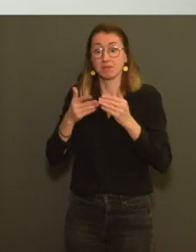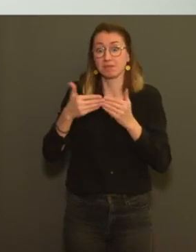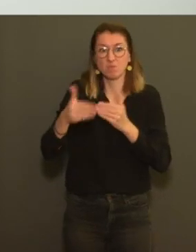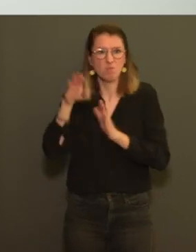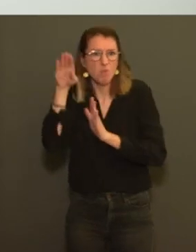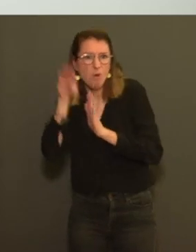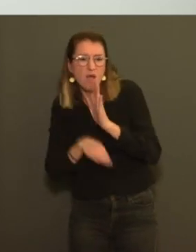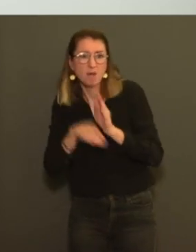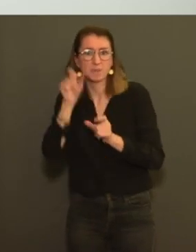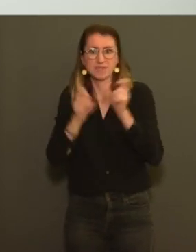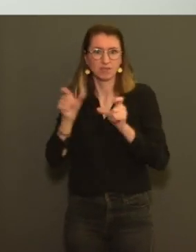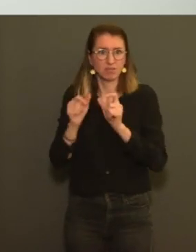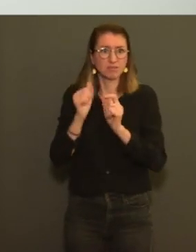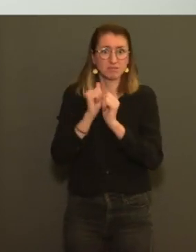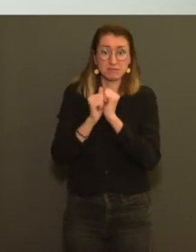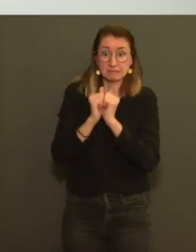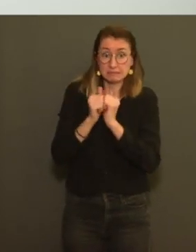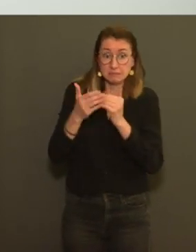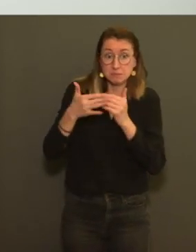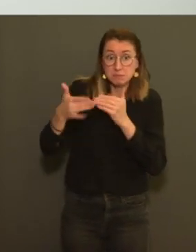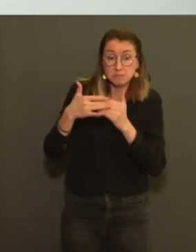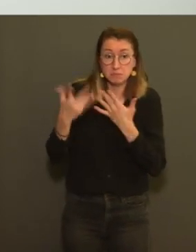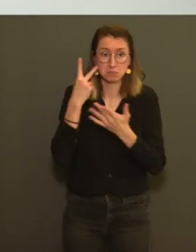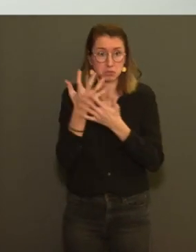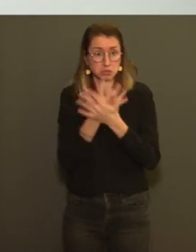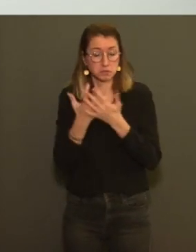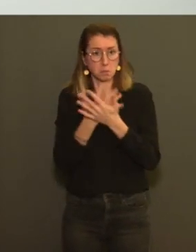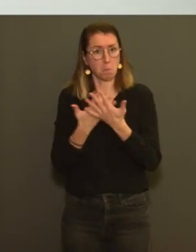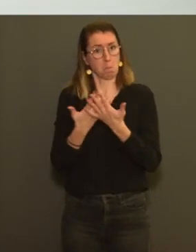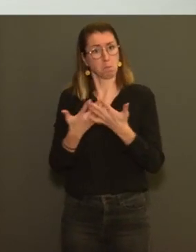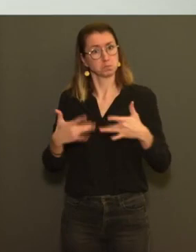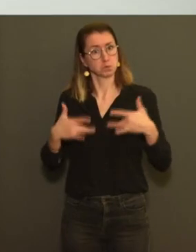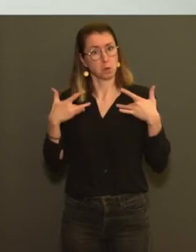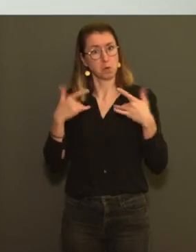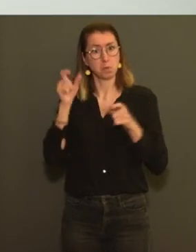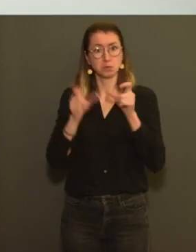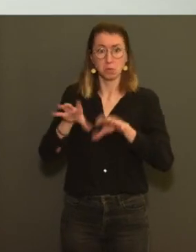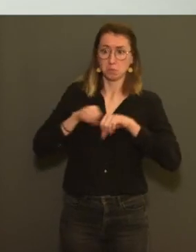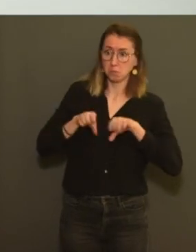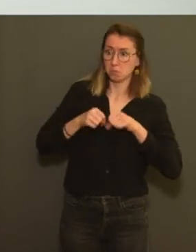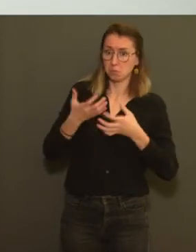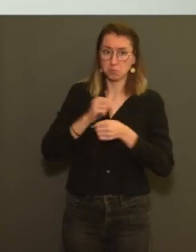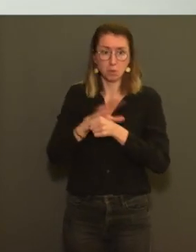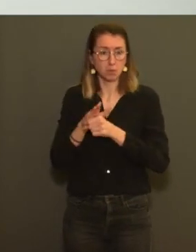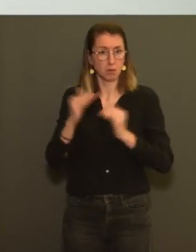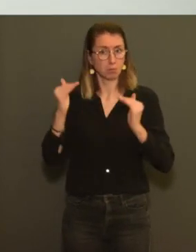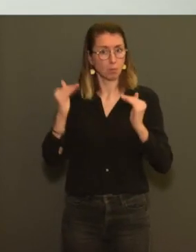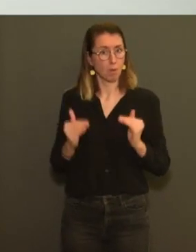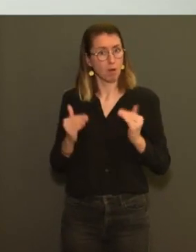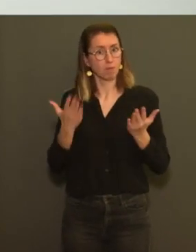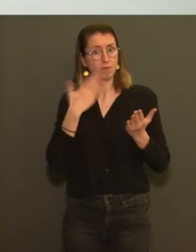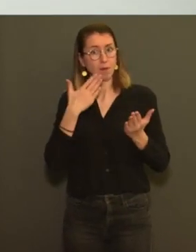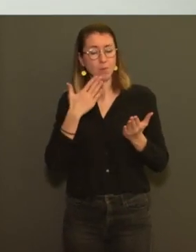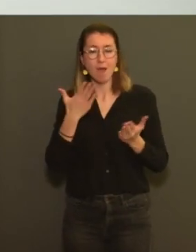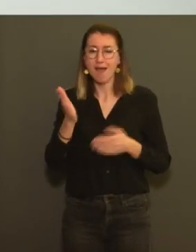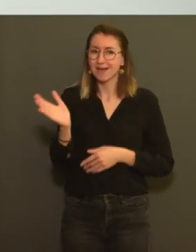une diminution d'importance qu'on ne connaît pas encore du nombre de nouveaux cas. Il ne faudra pas qu'on se trompe sur l'interprétation